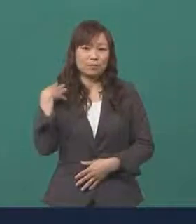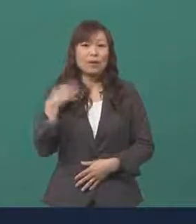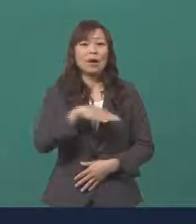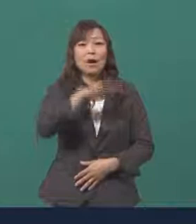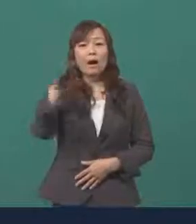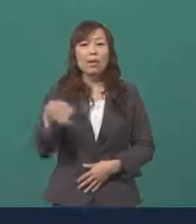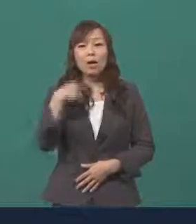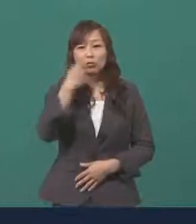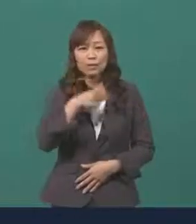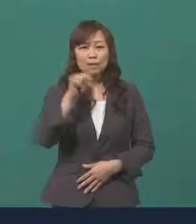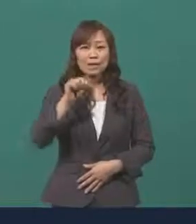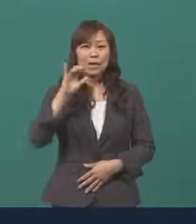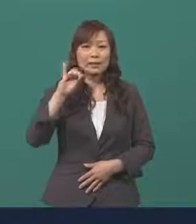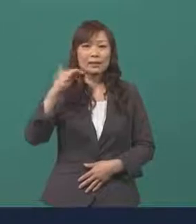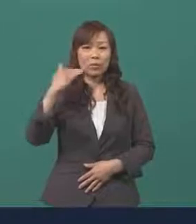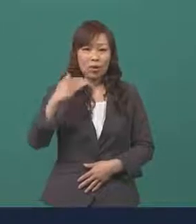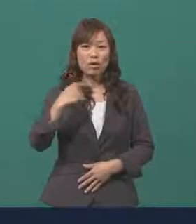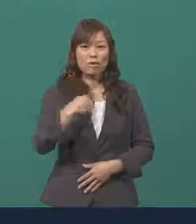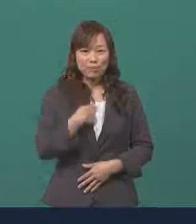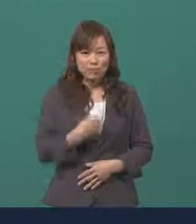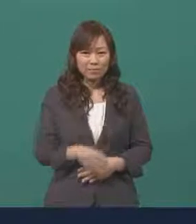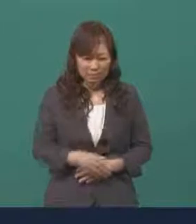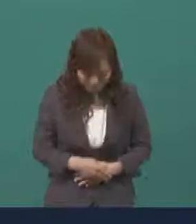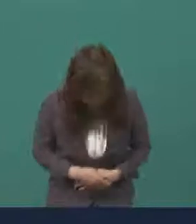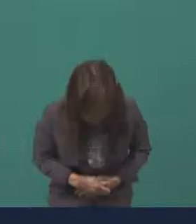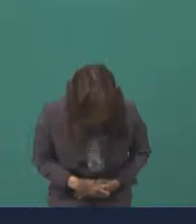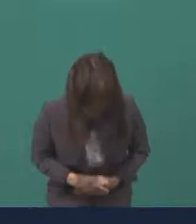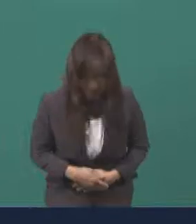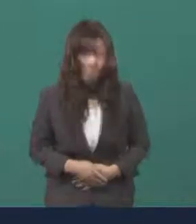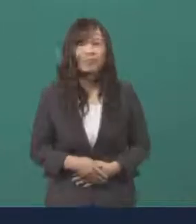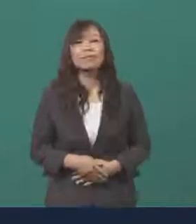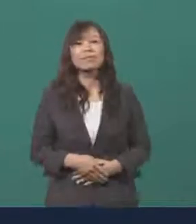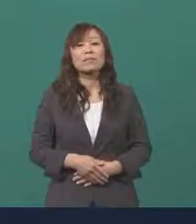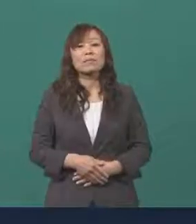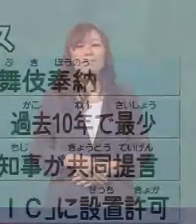。今日は山口幸子がお伝えします。